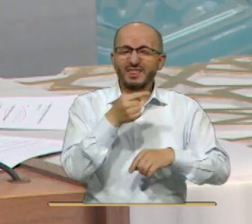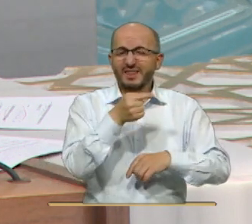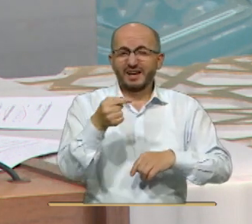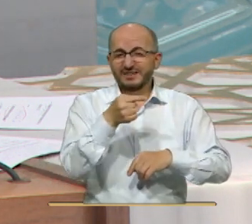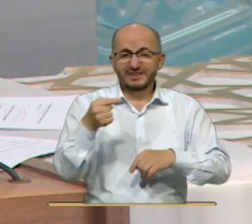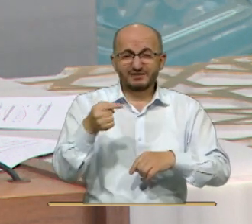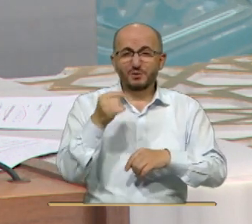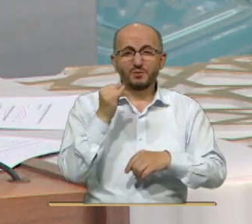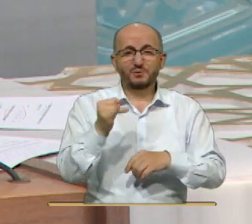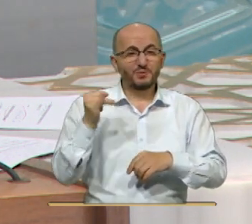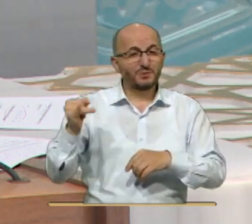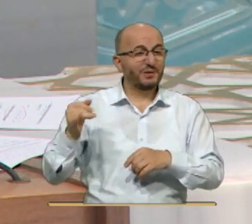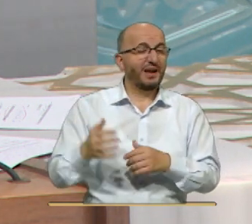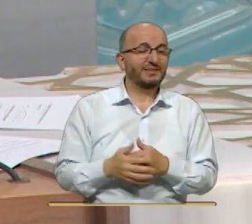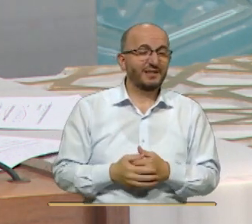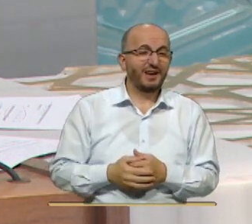negatifliklerden, olumsuzluklardan,